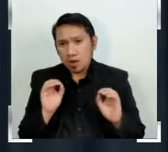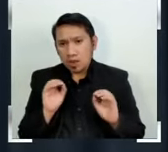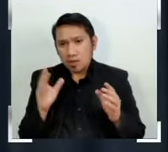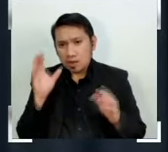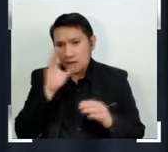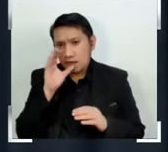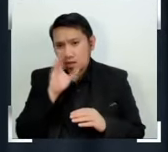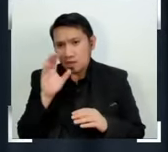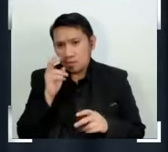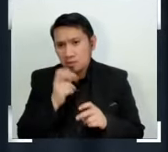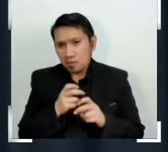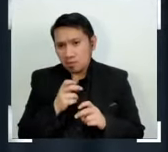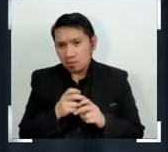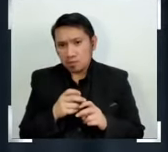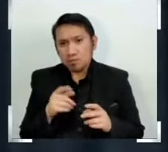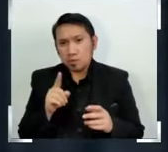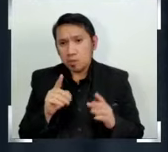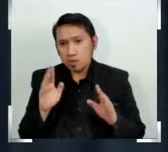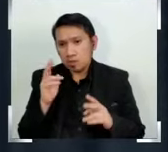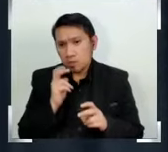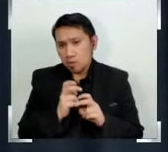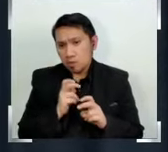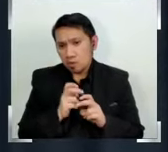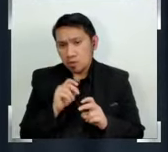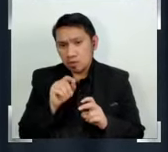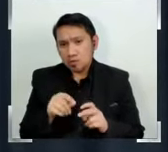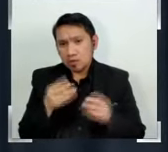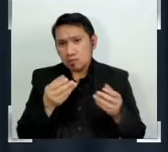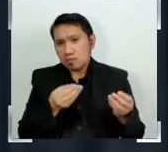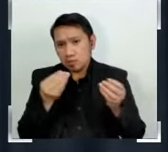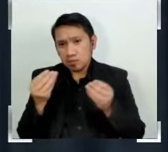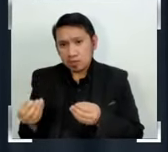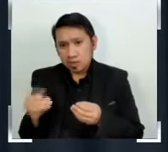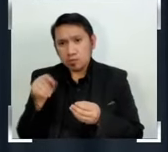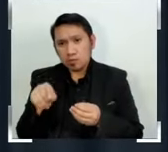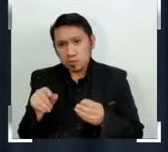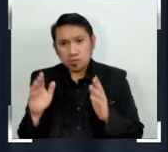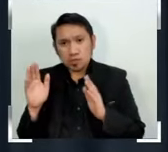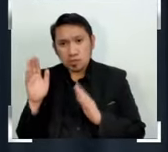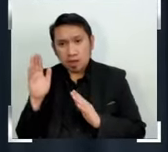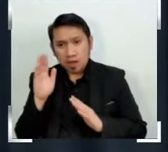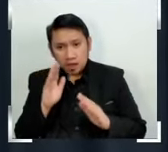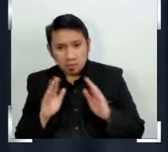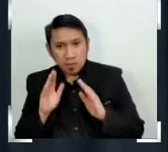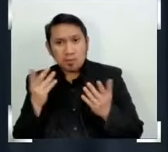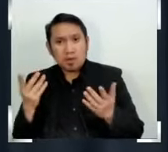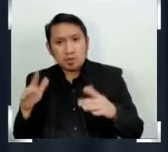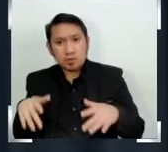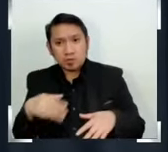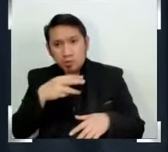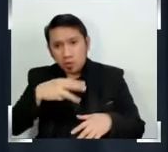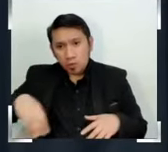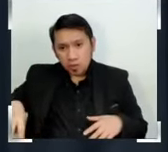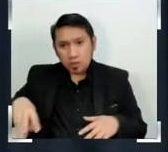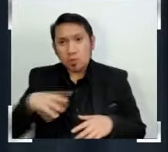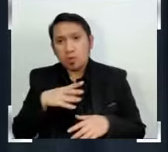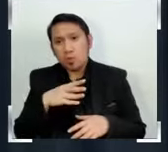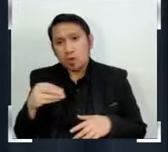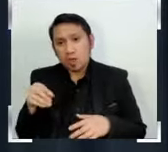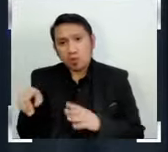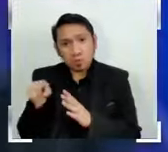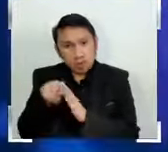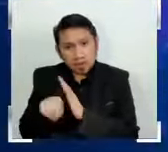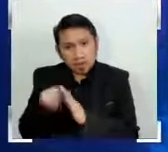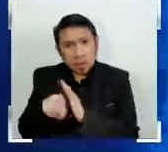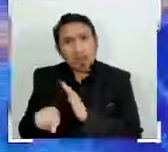lahat ay yung trouble na idinagsak sa ulo at buhay ng mga balo at ulila ng extrajudicial killings ng